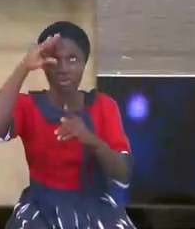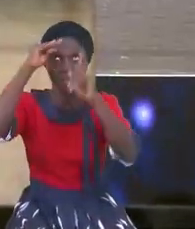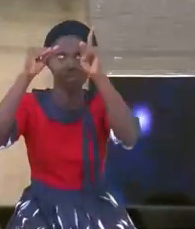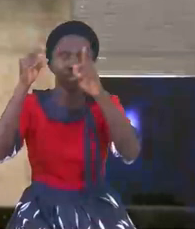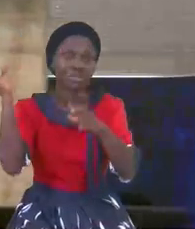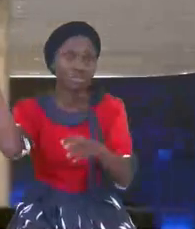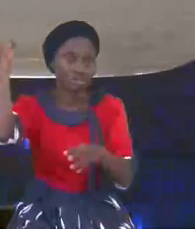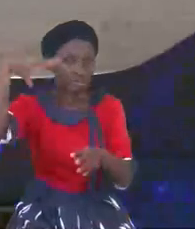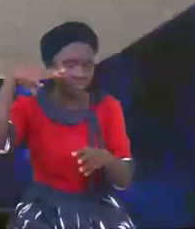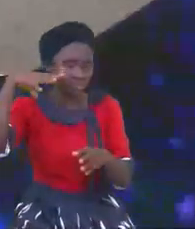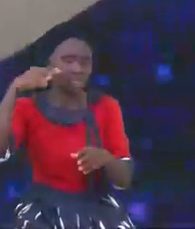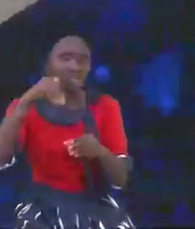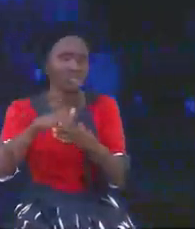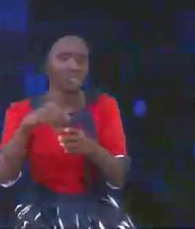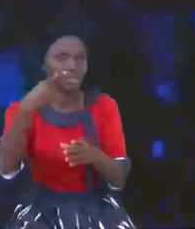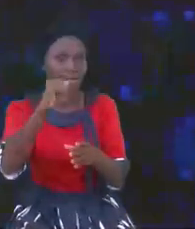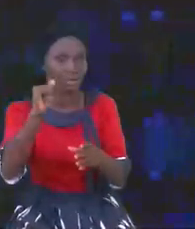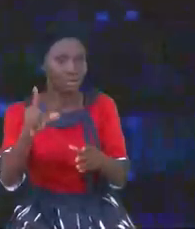Galates chapitre 4, 19.